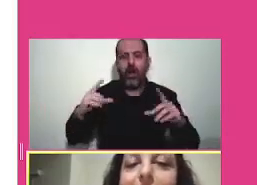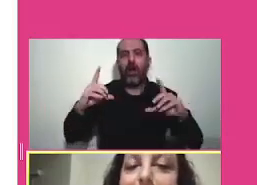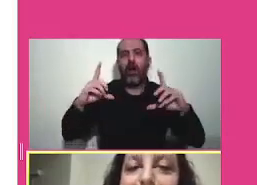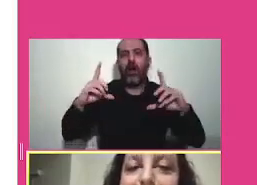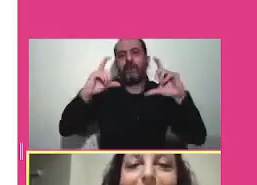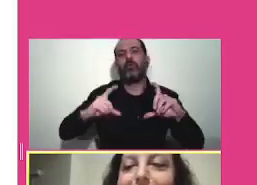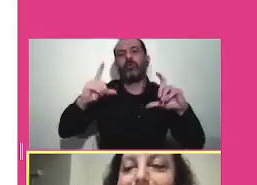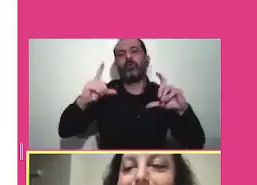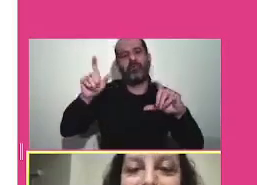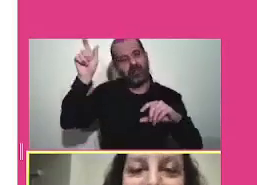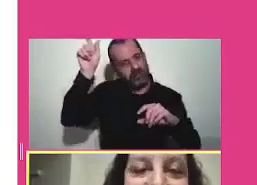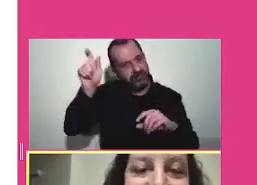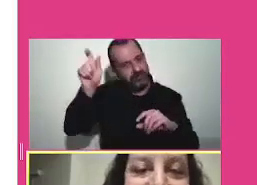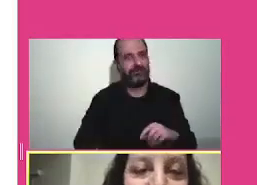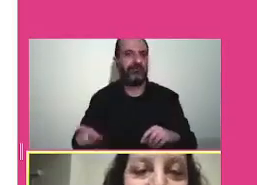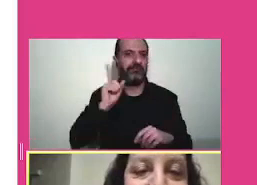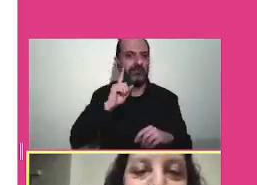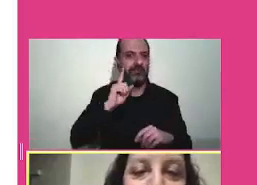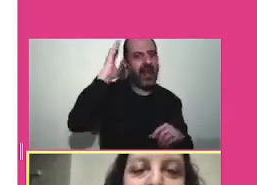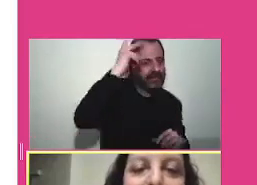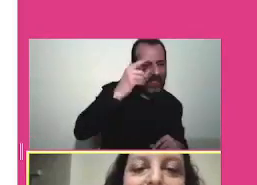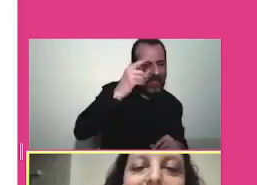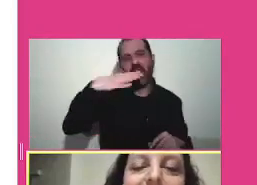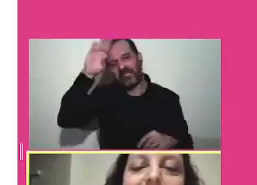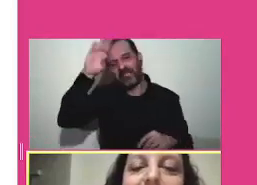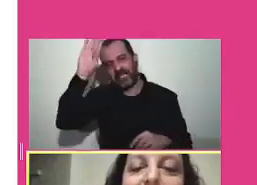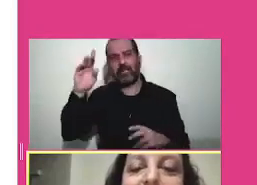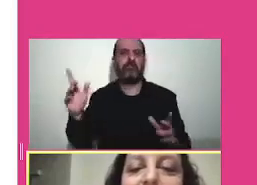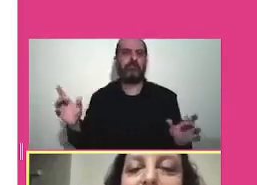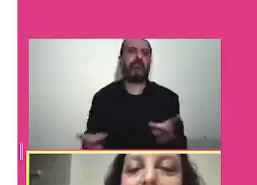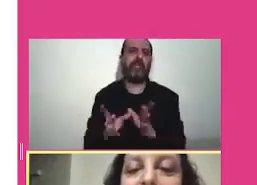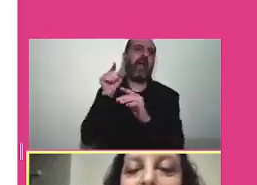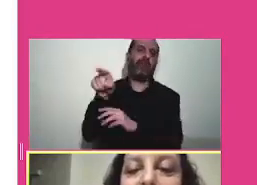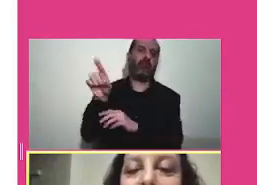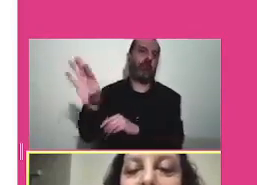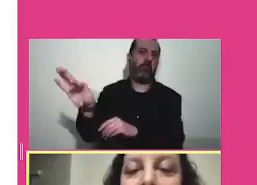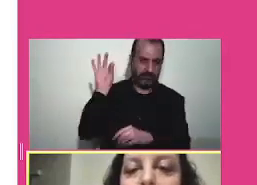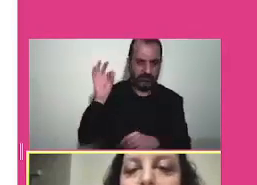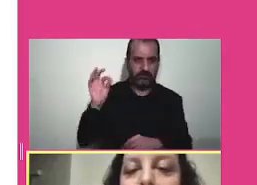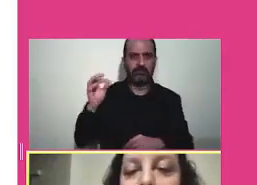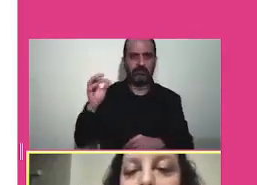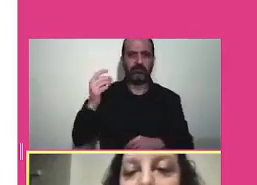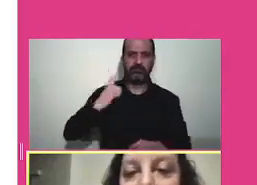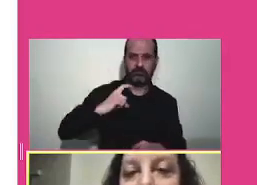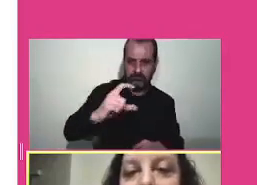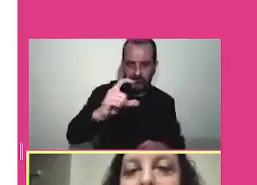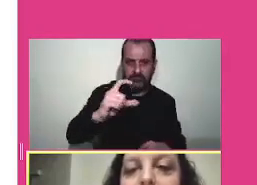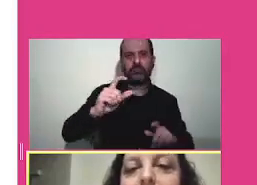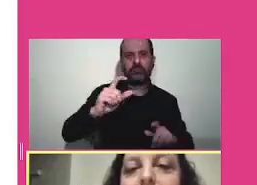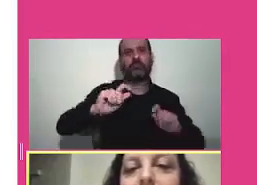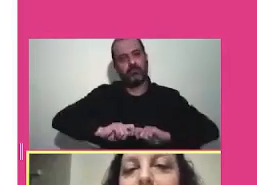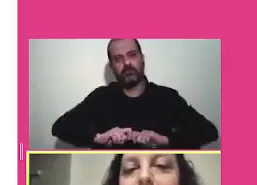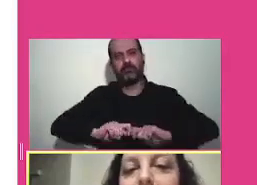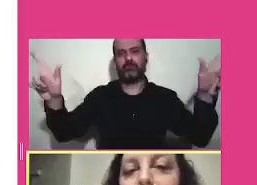της Αλεξάνδρας και της Βασιλικής, που την έχω πρόχειρη, και θα κάνω δημοσίευση.